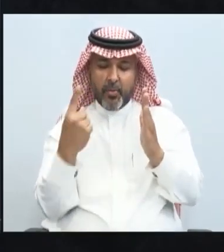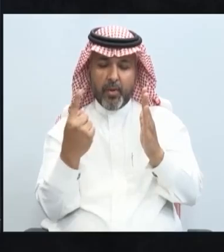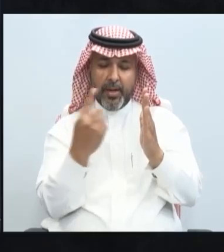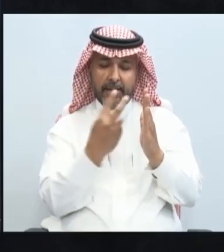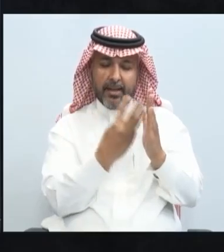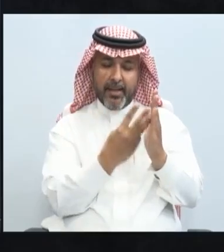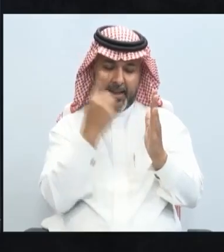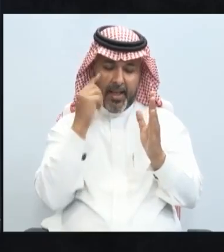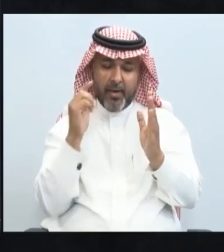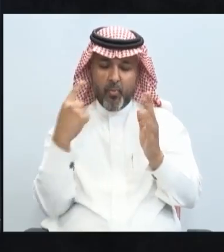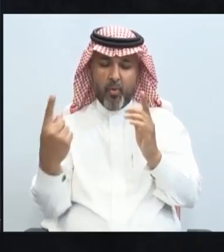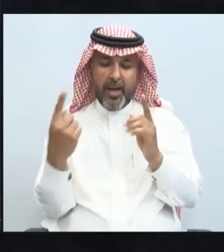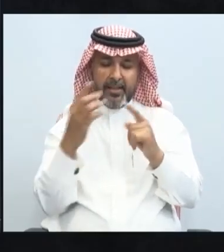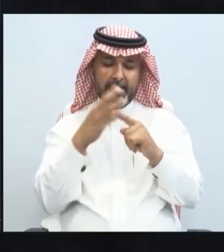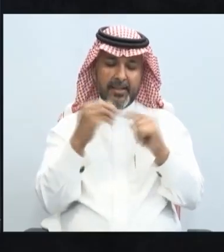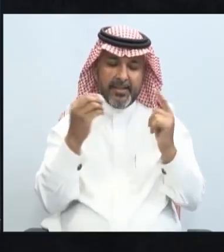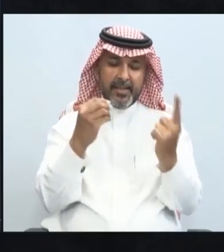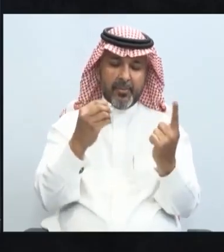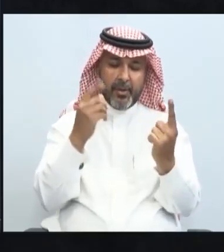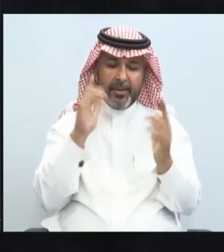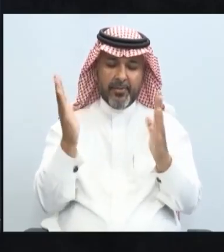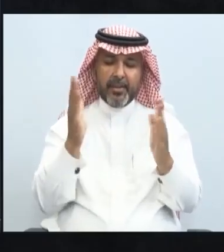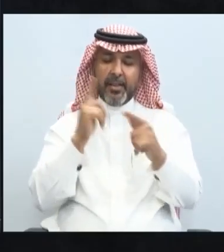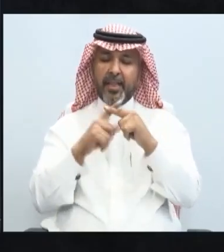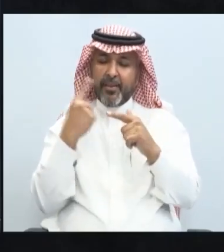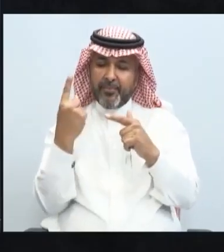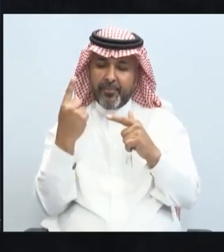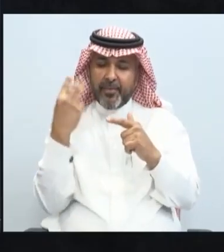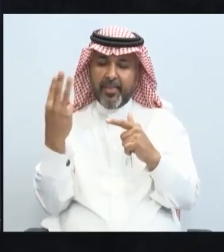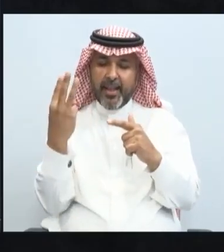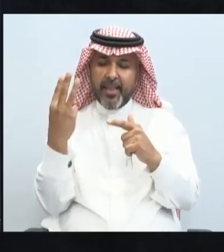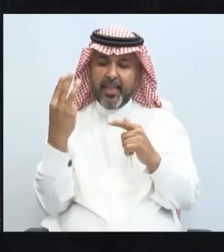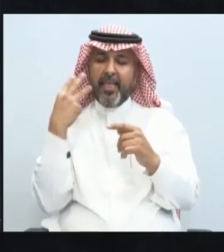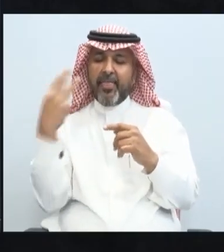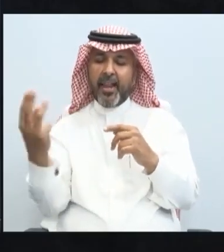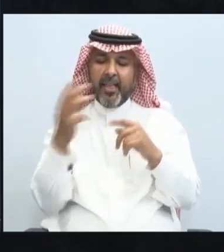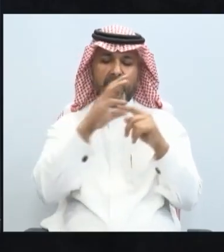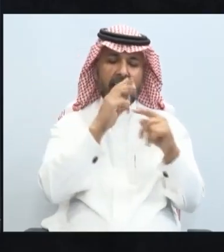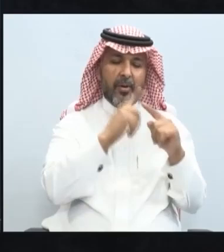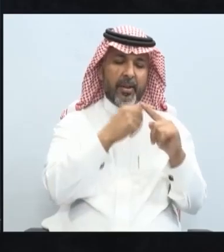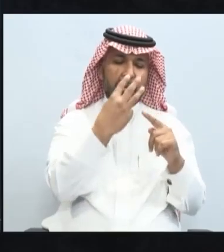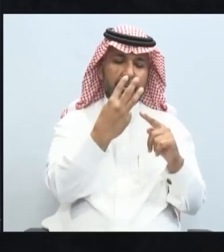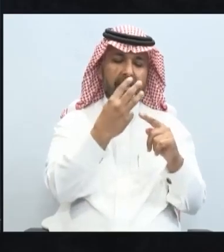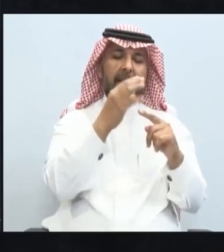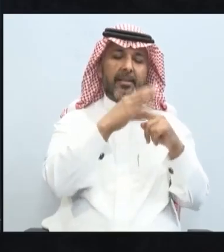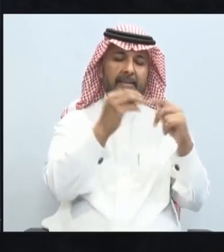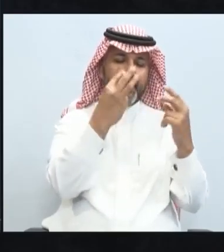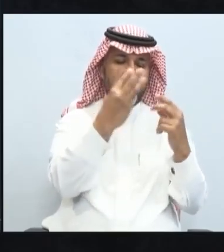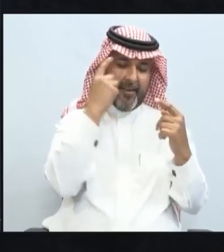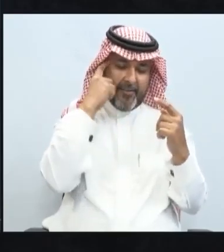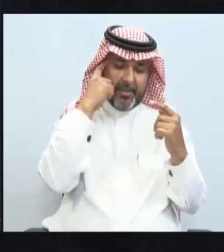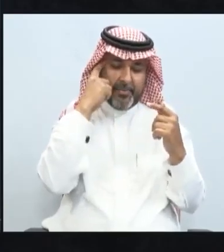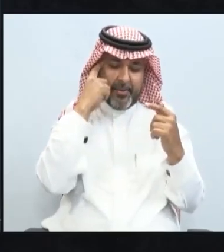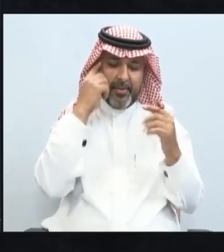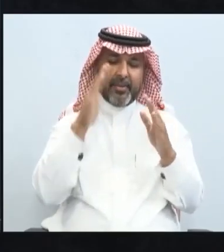ثلاثه والسالب واحد بتصير سالب 3 شفتوا كيف ضربته باثنين بهذا الشكل يتاثر لكن ما له نهايه خلاص هذا ما له